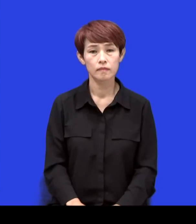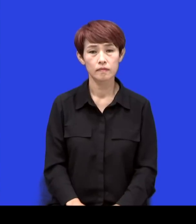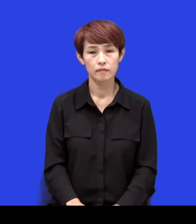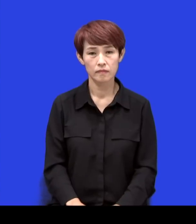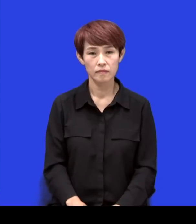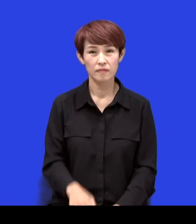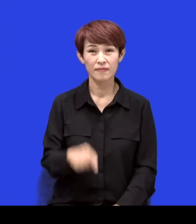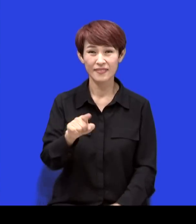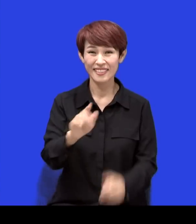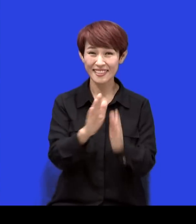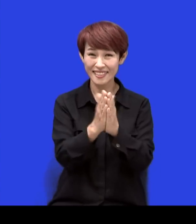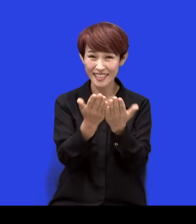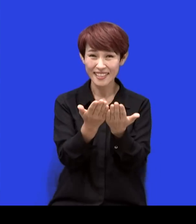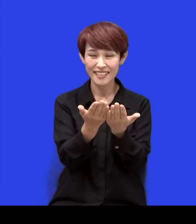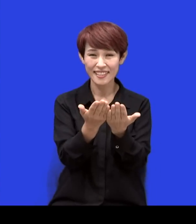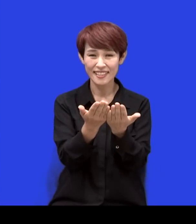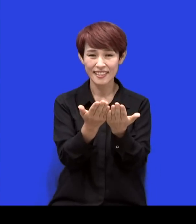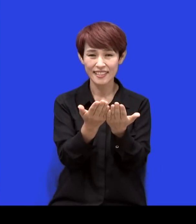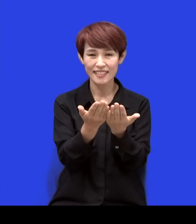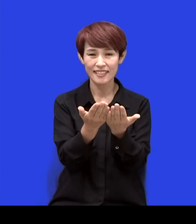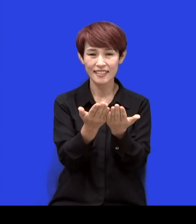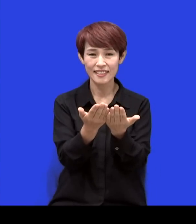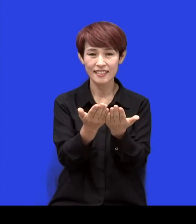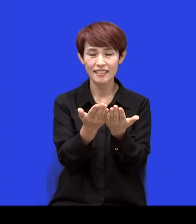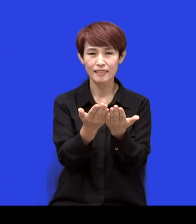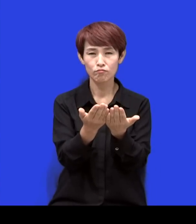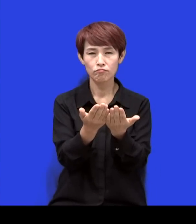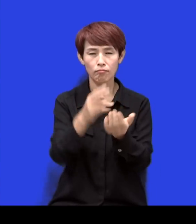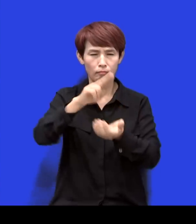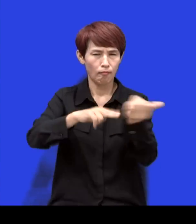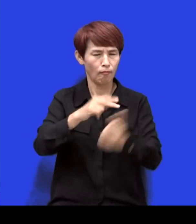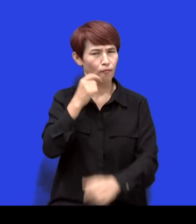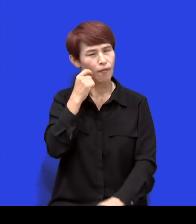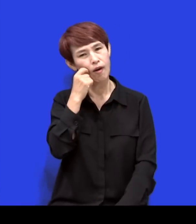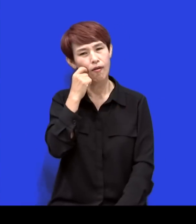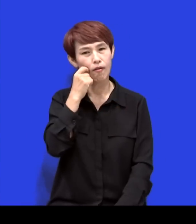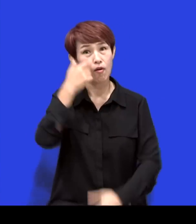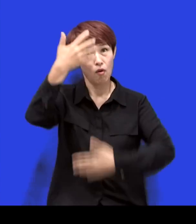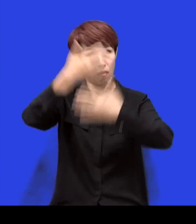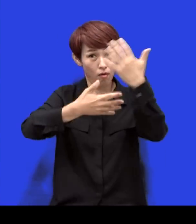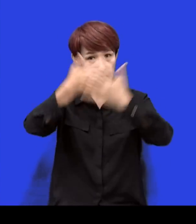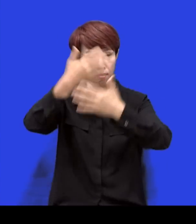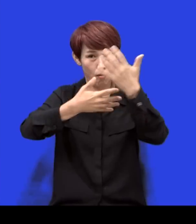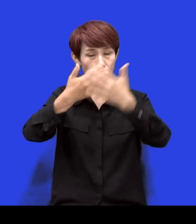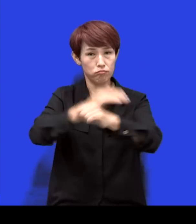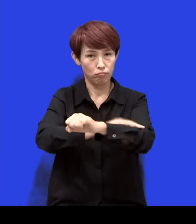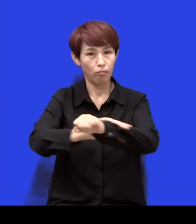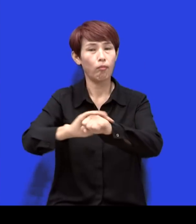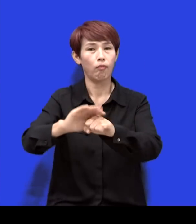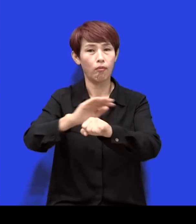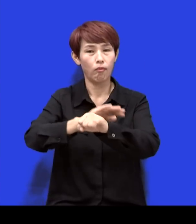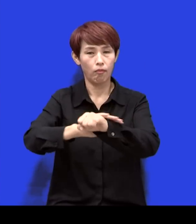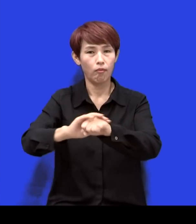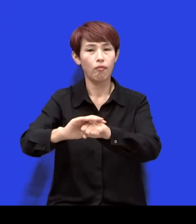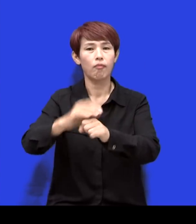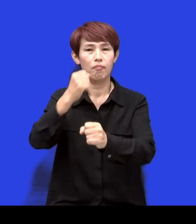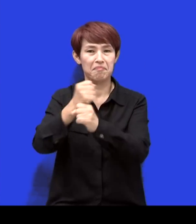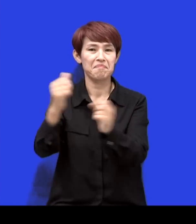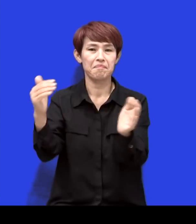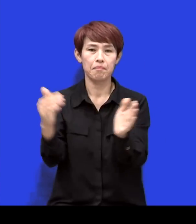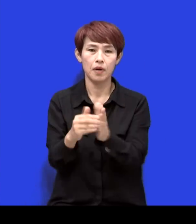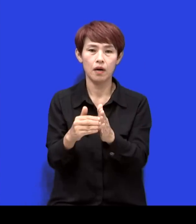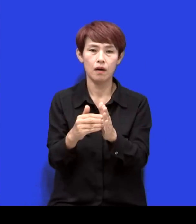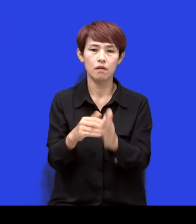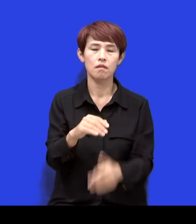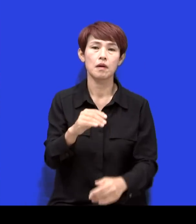이 망원동 브라더스가 그 당 여름에 이제 잠깐 베스트셀러도 되고 영화 판권도 비싸게 팔리고 네네. 지금까지 이제